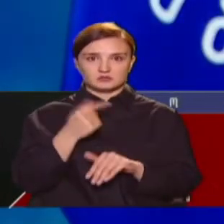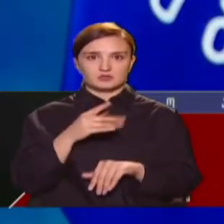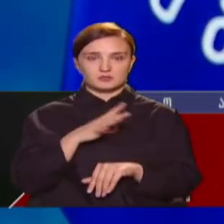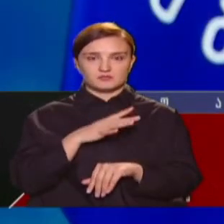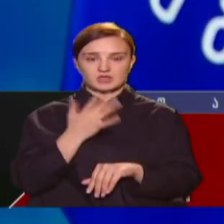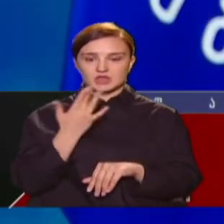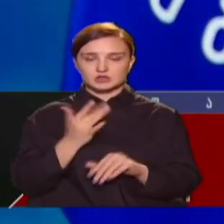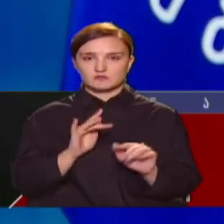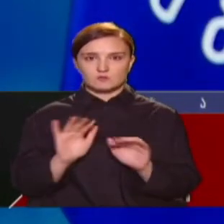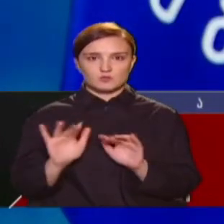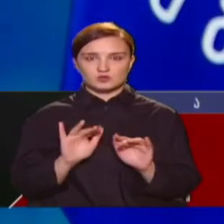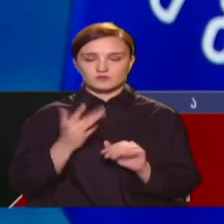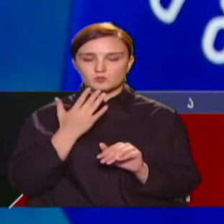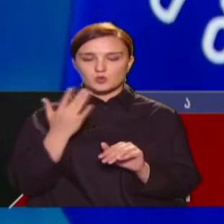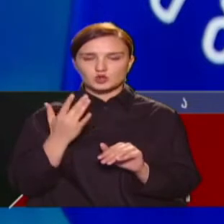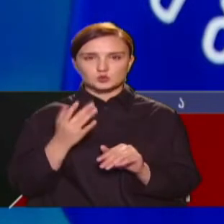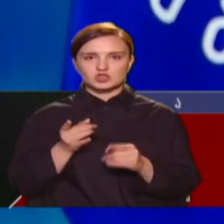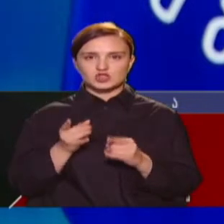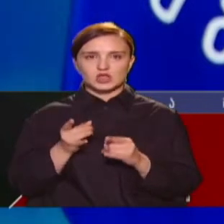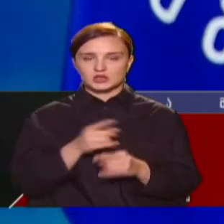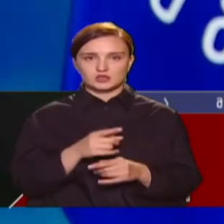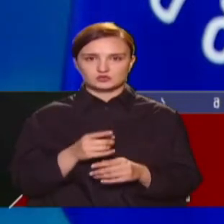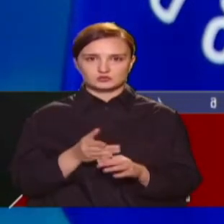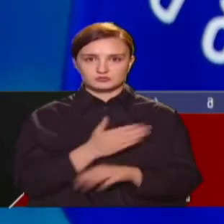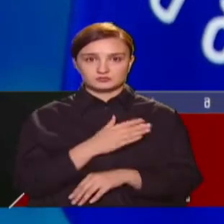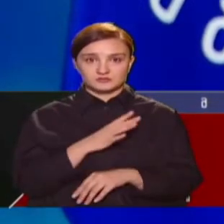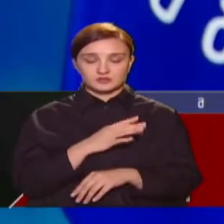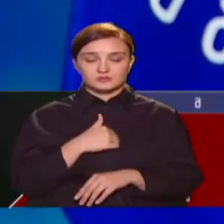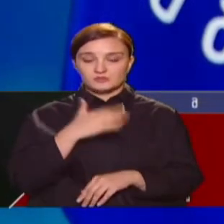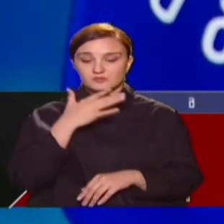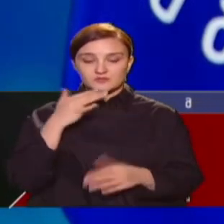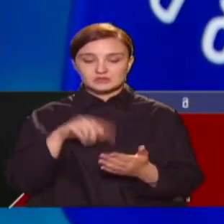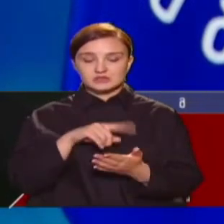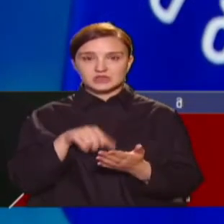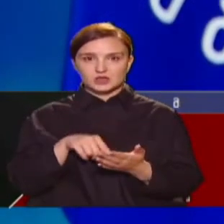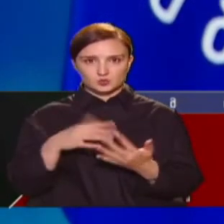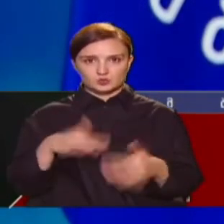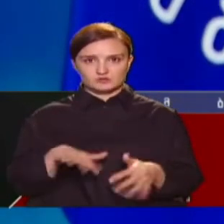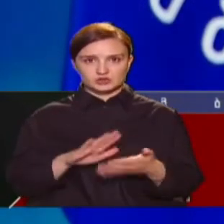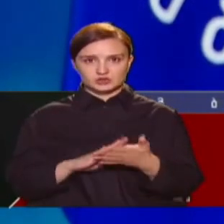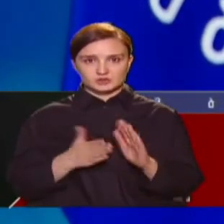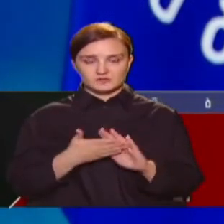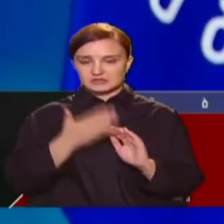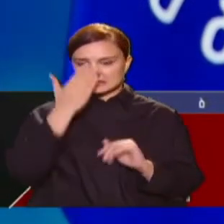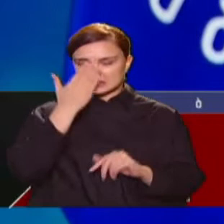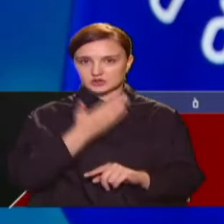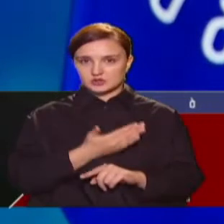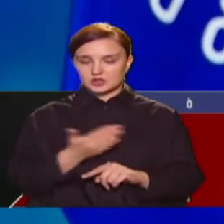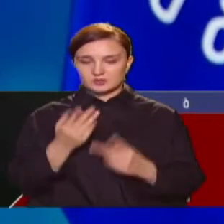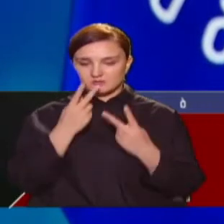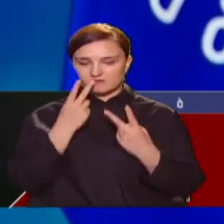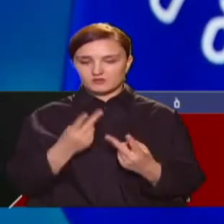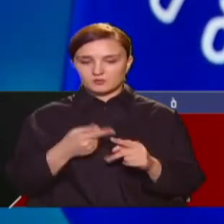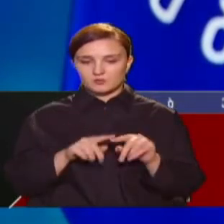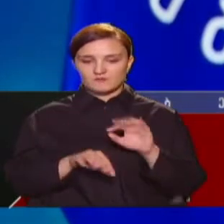დააღწიეს ნაციონალური მოძრაობის პოლიტიკურ შანტაჟს. ჩვენ არაერთ საკითხზე მივახციეთ შეთანხმება და საზოგადოება ნახავს, რომ ეს